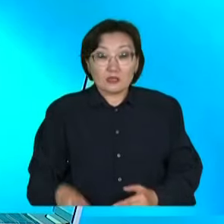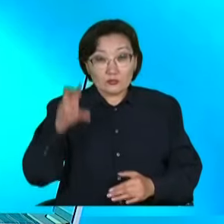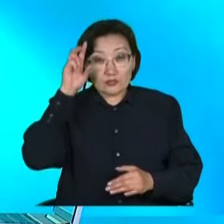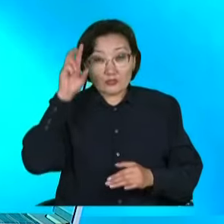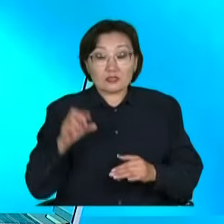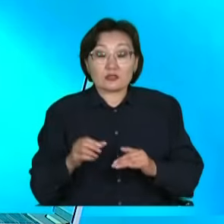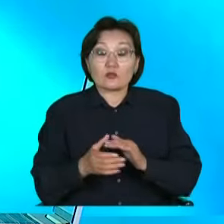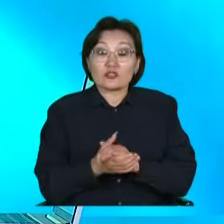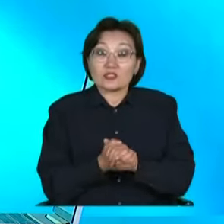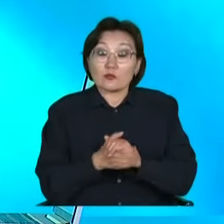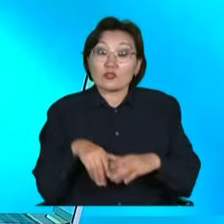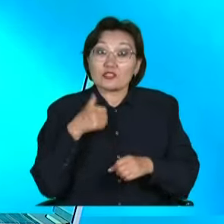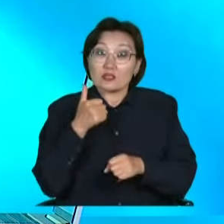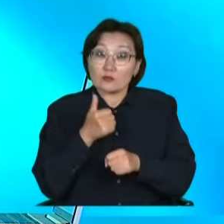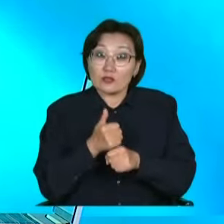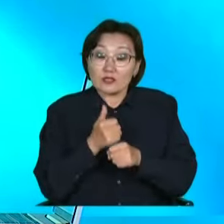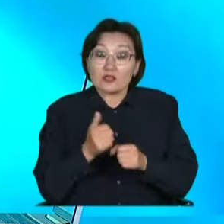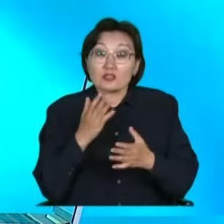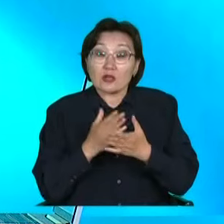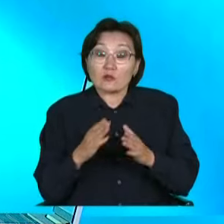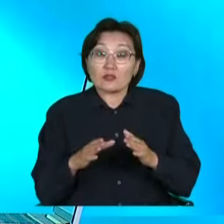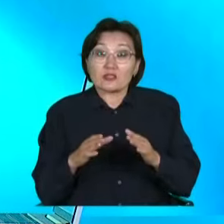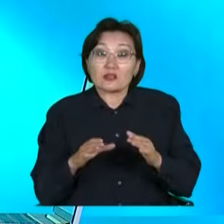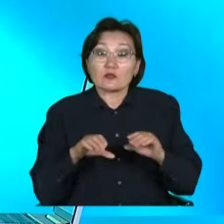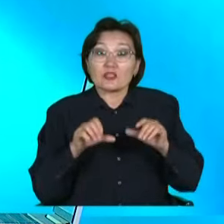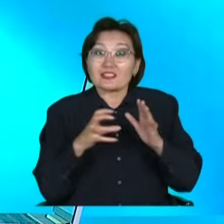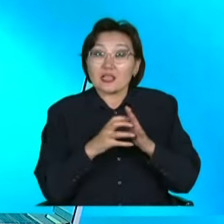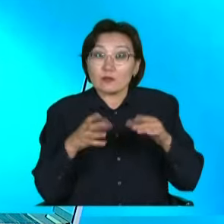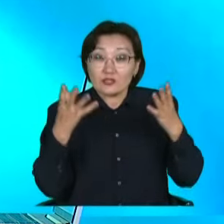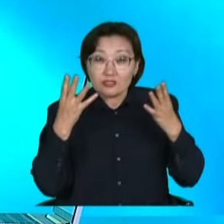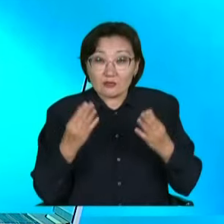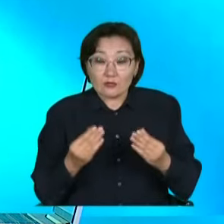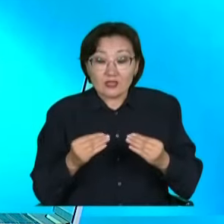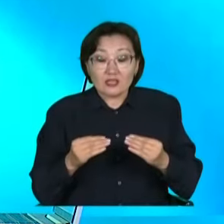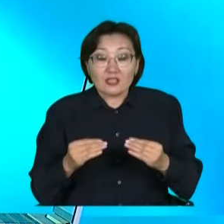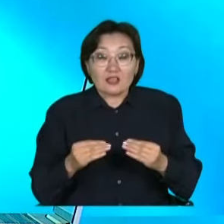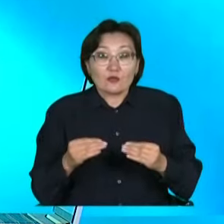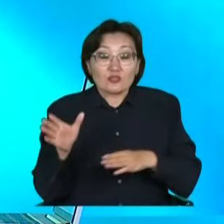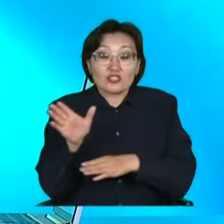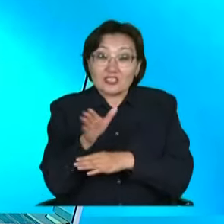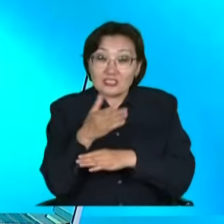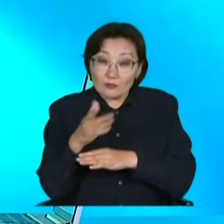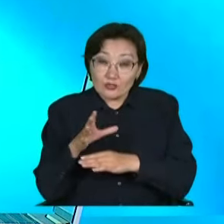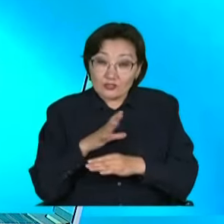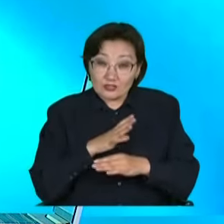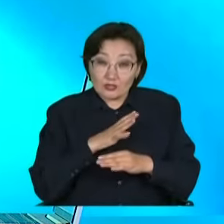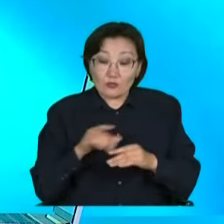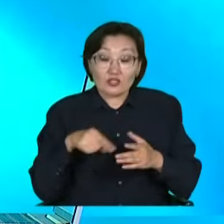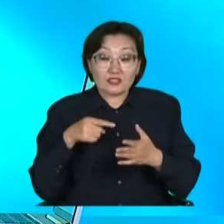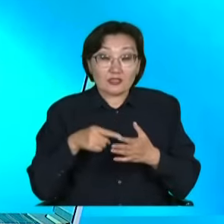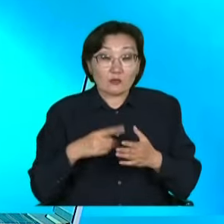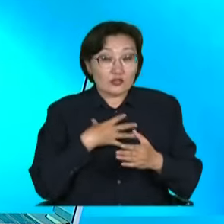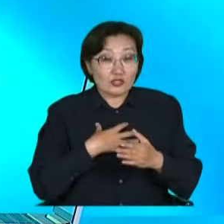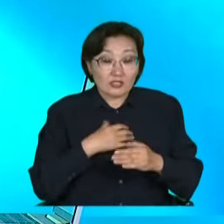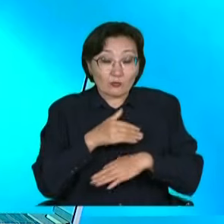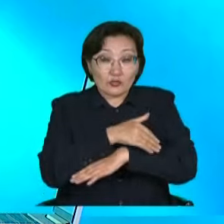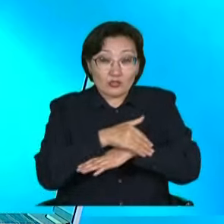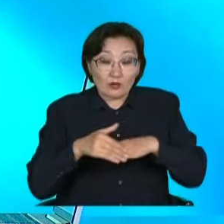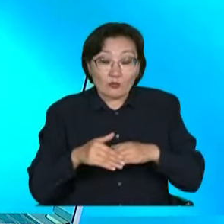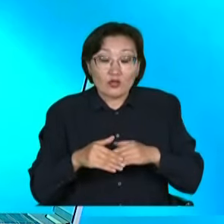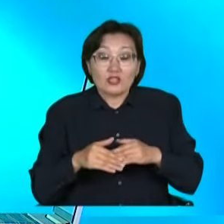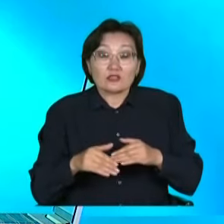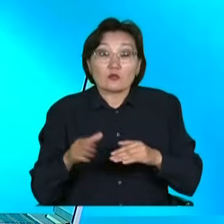Мемлекеттің мызғымасы негізді саналатын рәміздер күнінде бас қалада әнұран әуелеп, көк байрағымыз желбіреді. Шаһардағы маңызды көшелердің